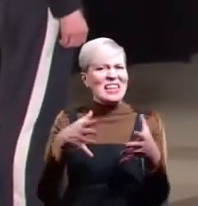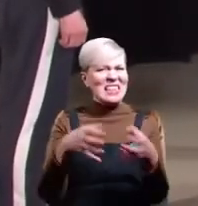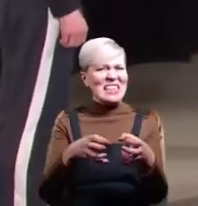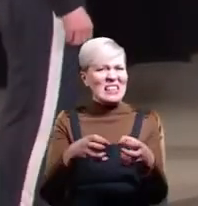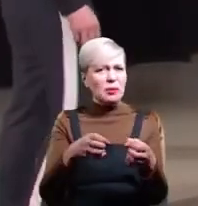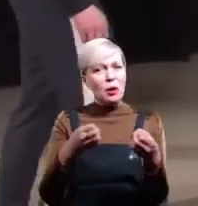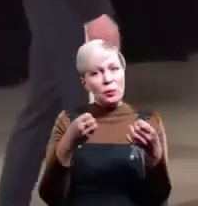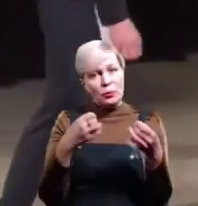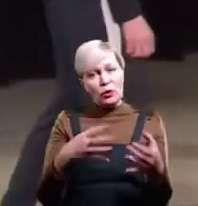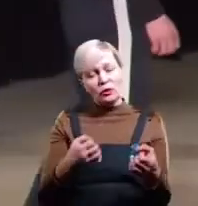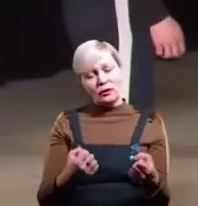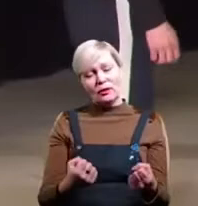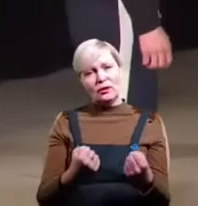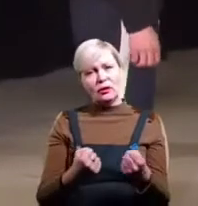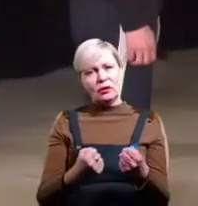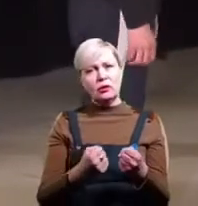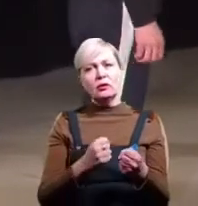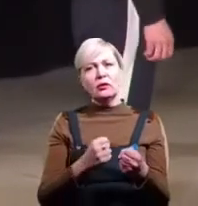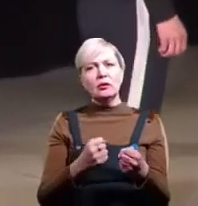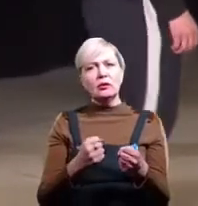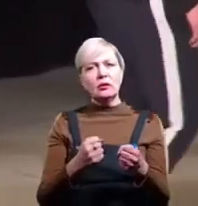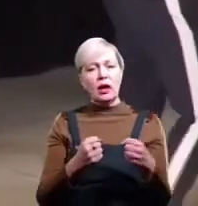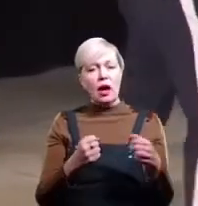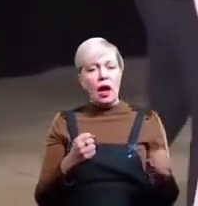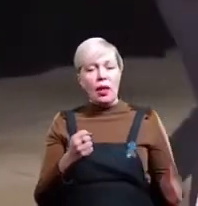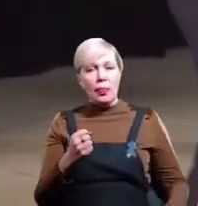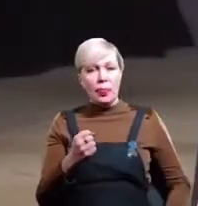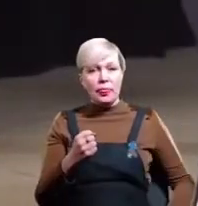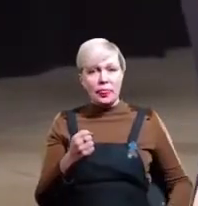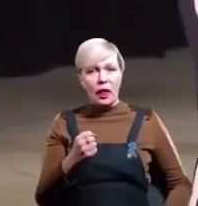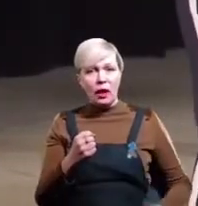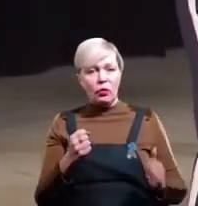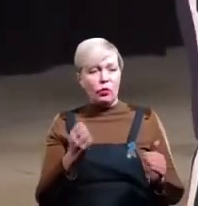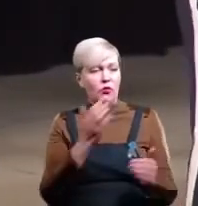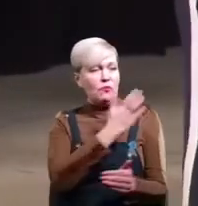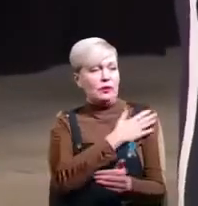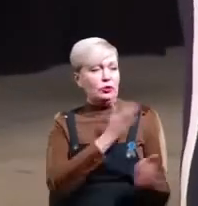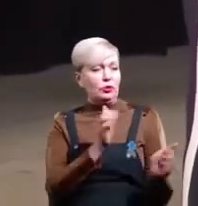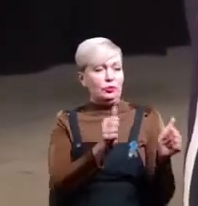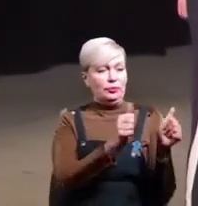Она уперлась мне бедром в плечо, и все.